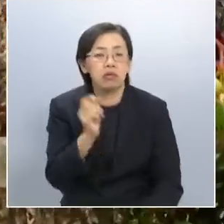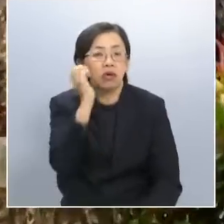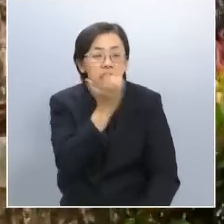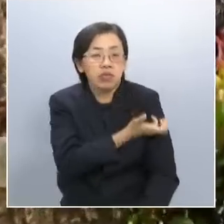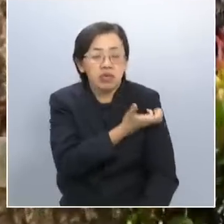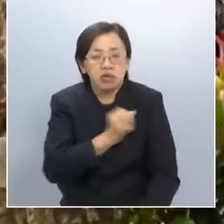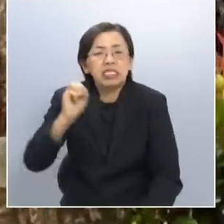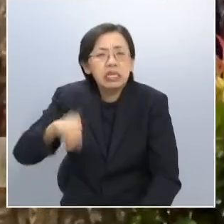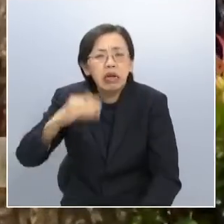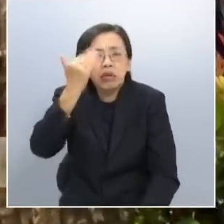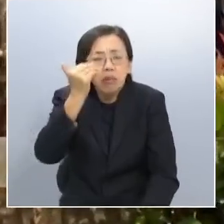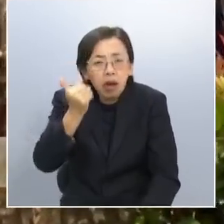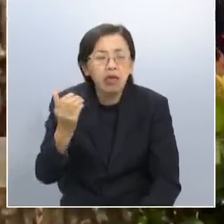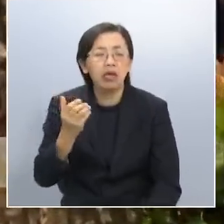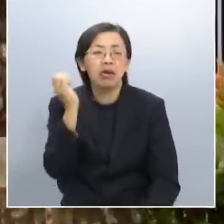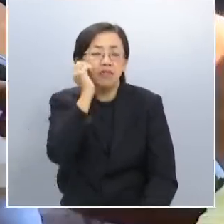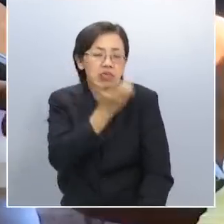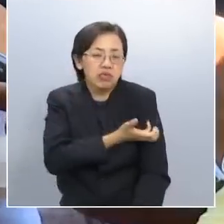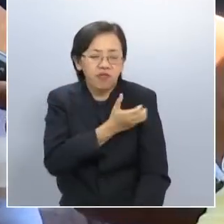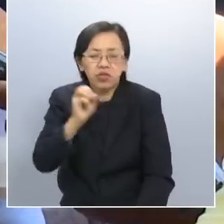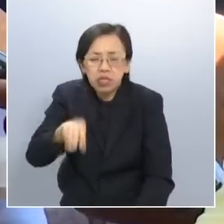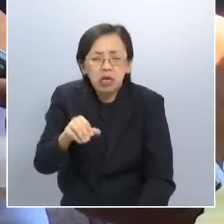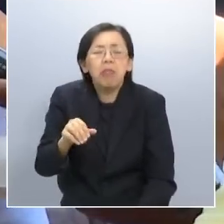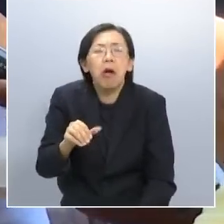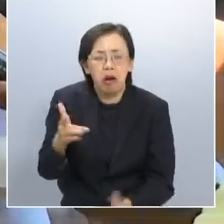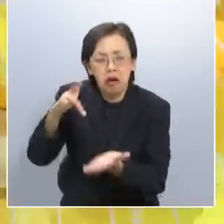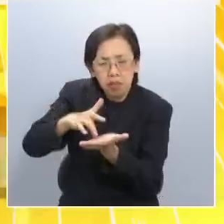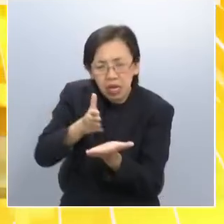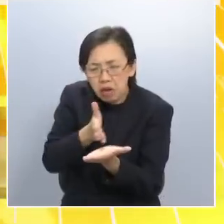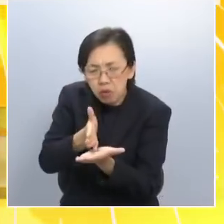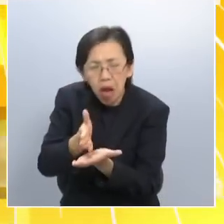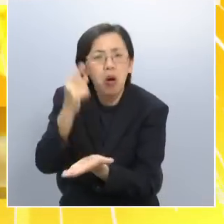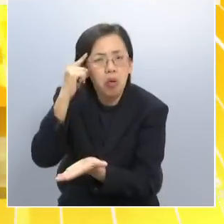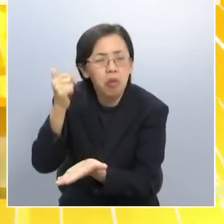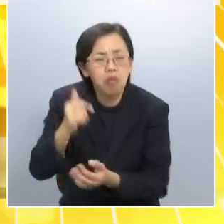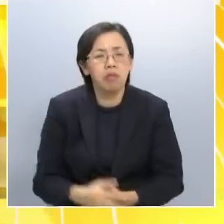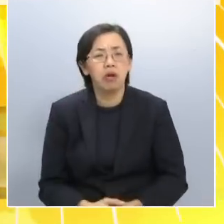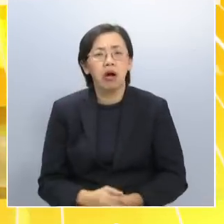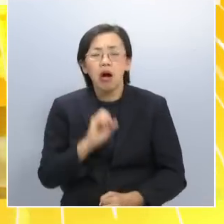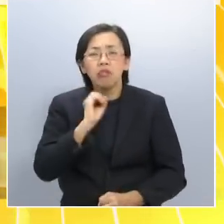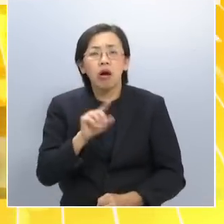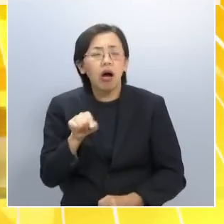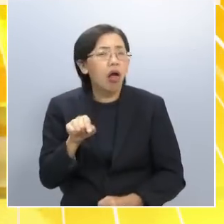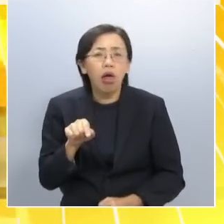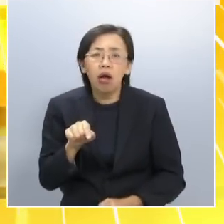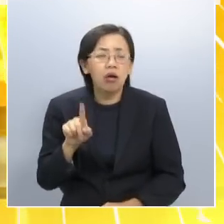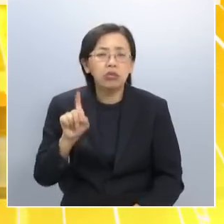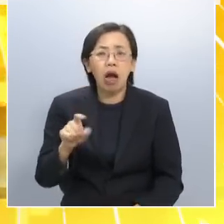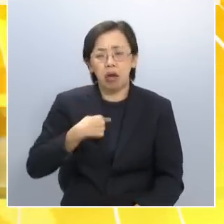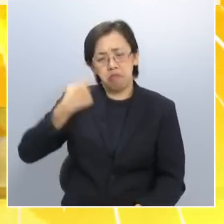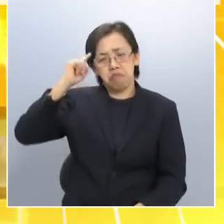ไปทิ้งเนื่องจากสามารถติดตามพิกัดได ้ท่านผู้ชมครับยืนยันปฏิเสธไม่รู้เรื่องการเสียชีวิตขณ